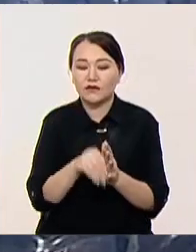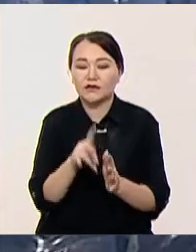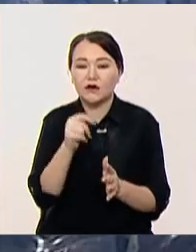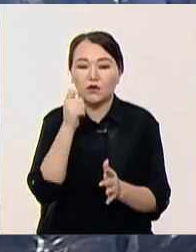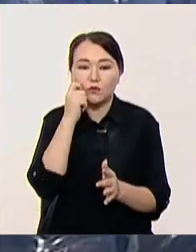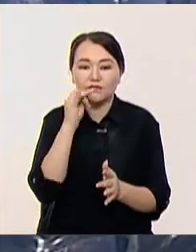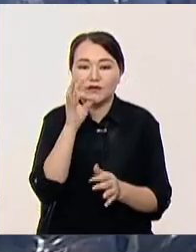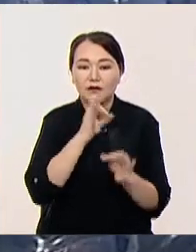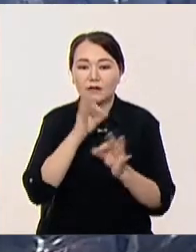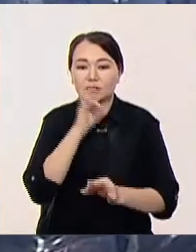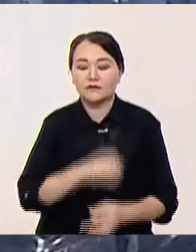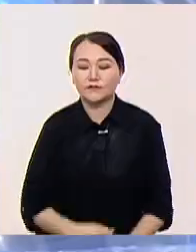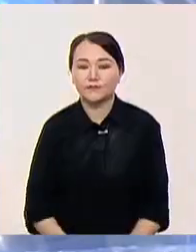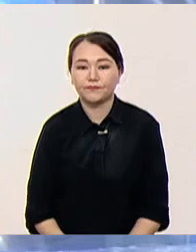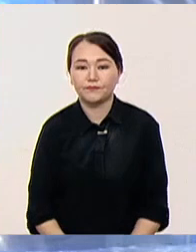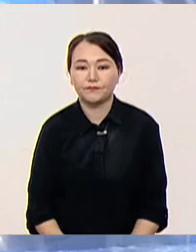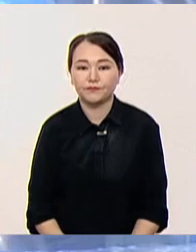обувь и лекарства.